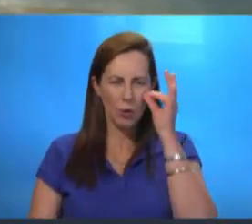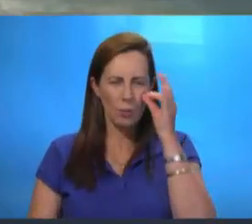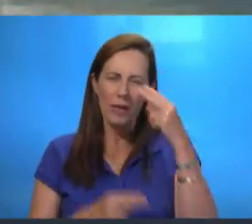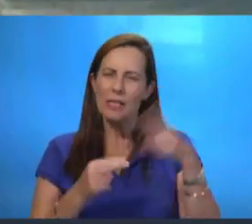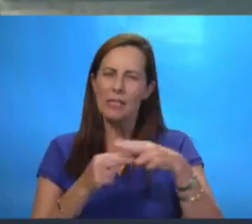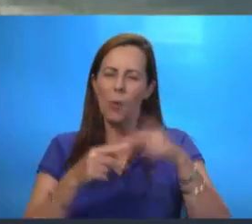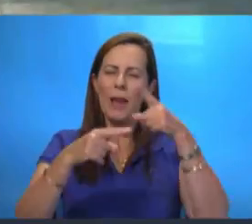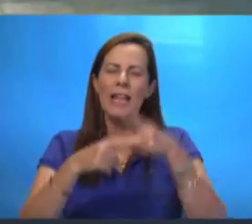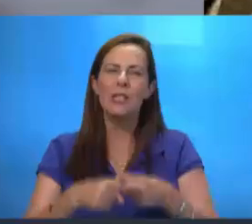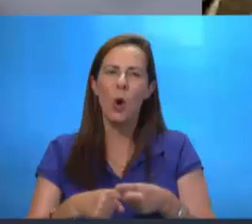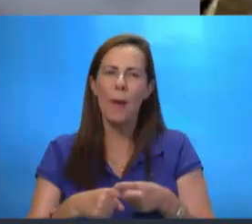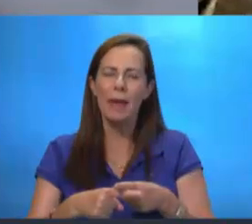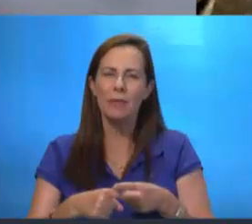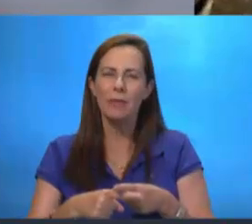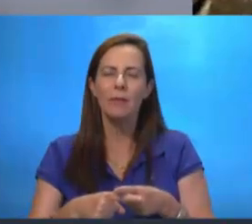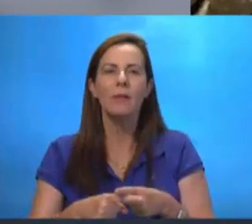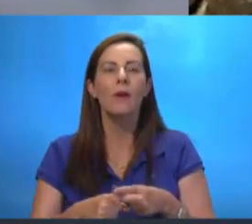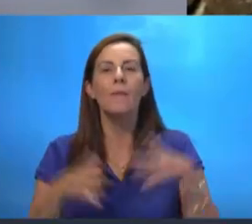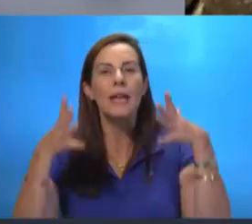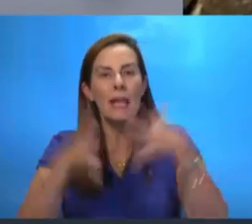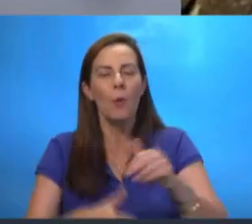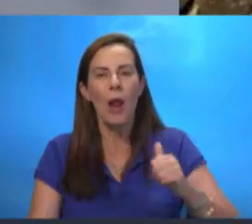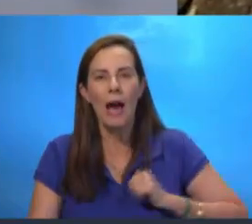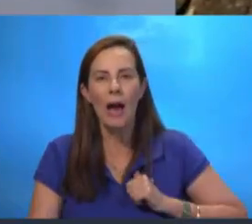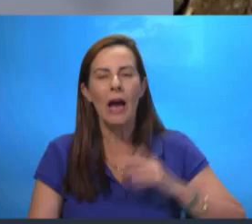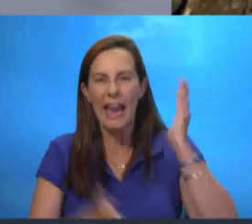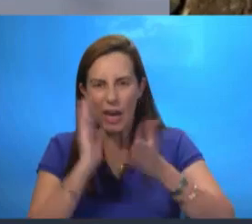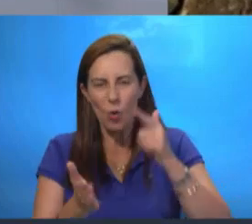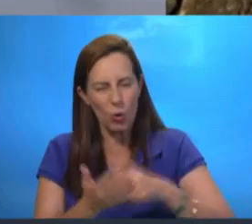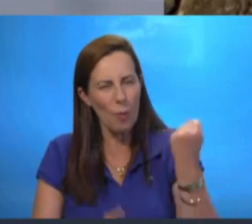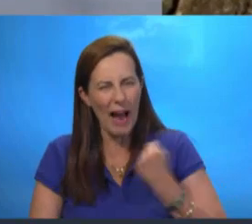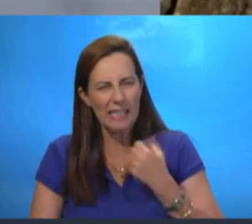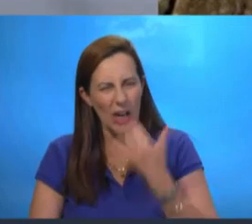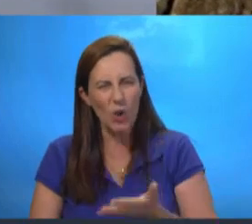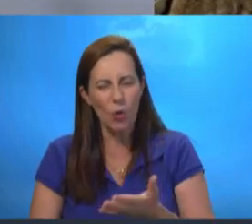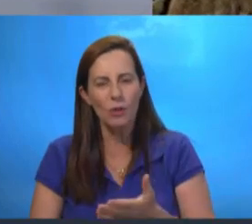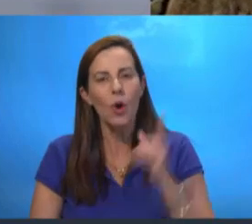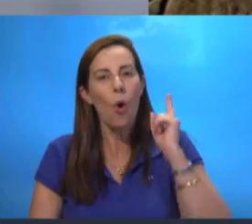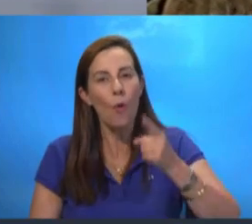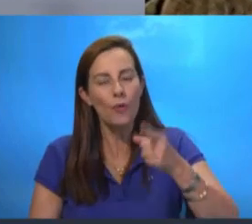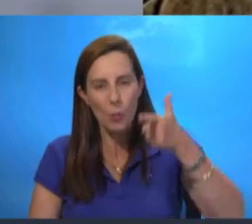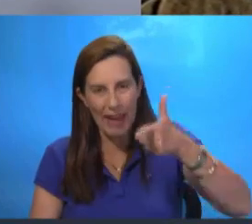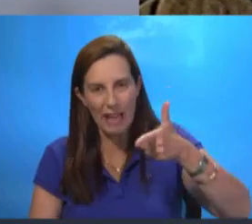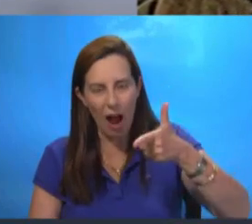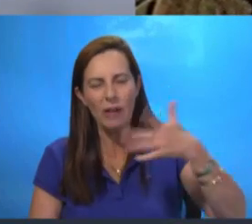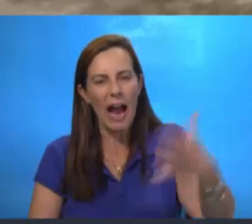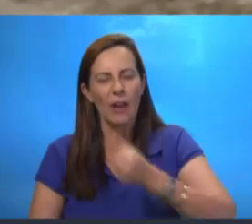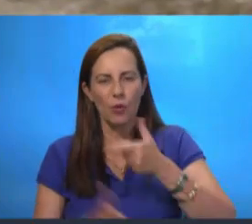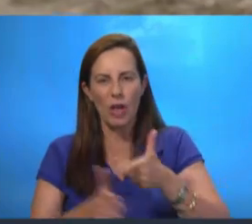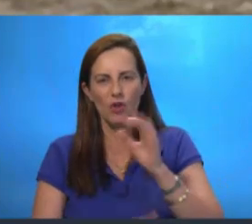לצומת בית קמה. הם התנפלו על החייל, הכו אותו באכזריות ובאיומי אקדח חטפו את